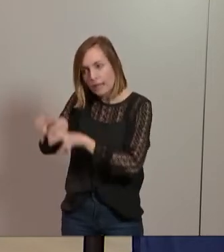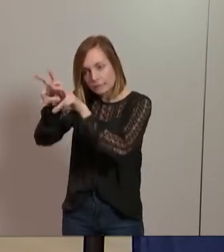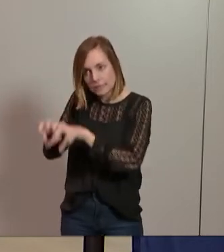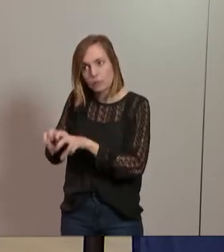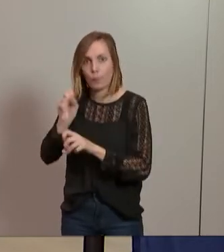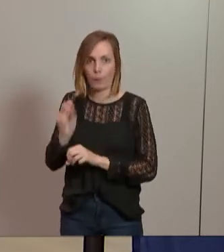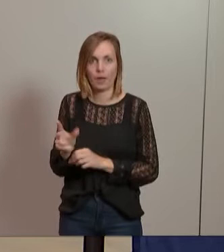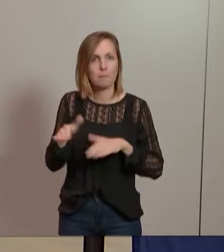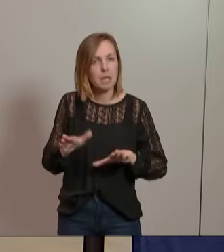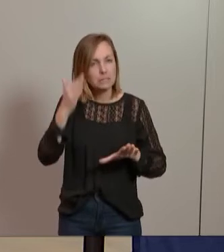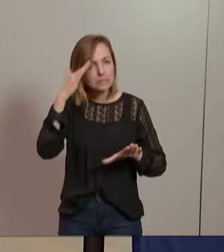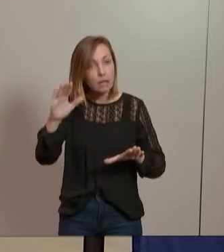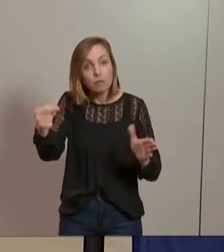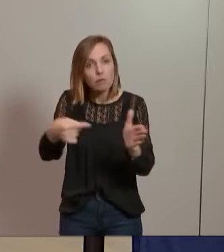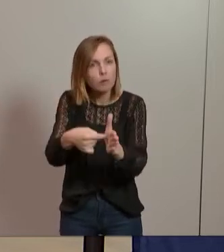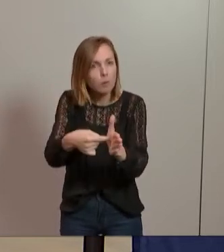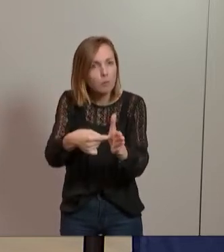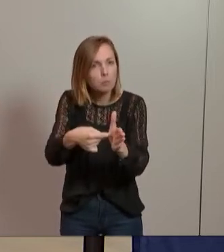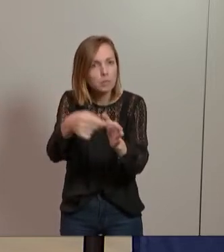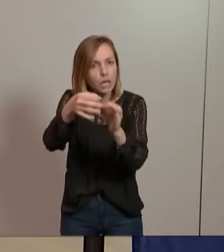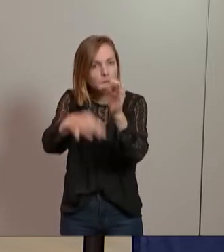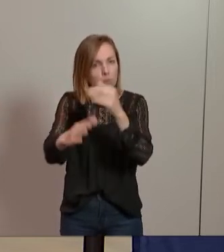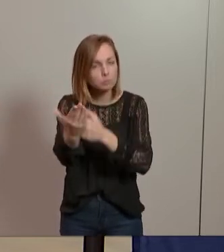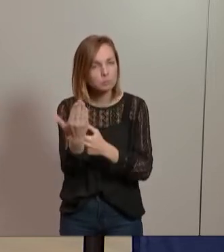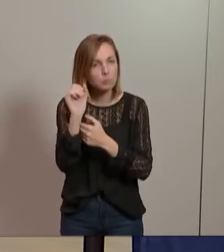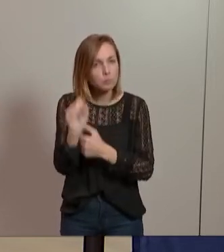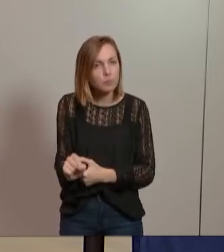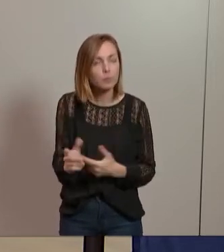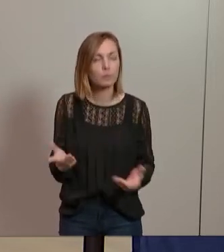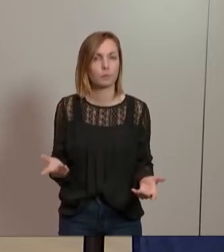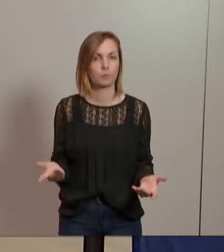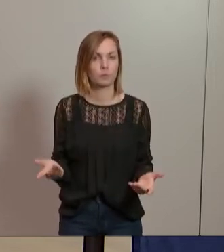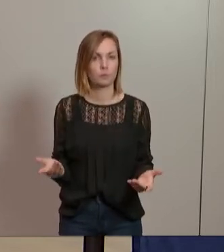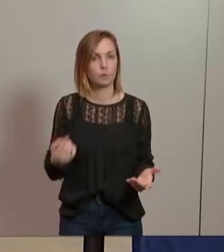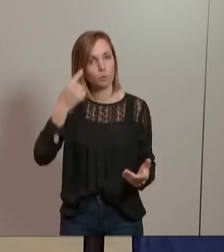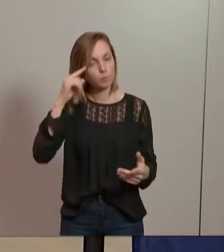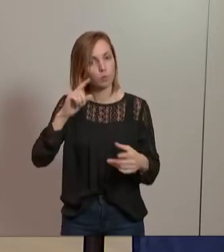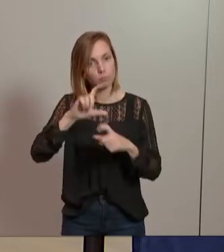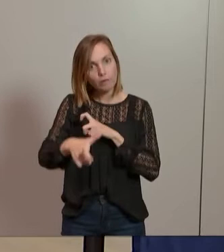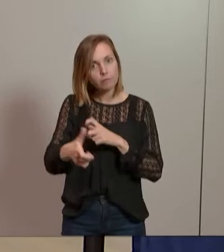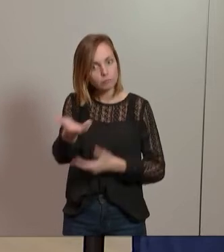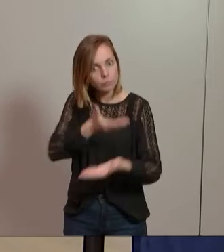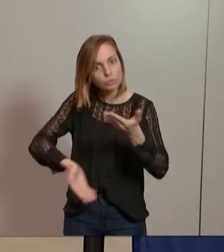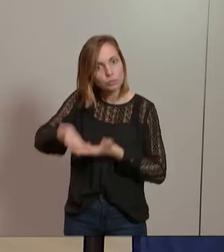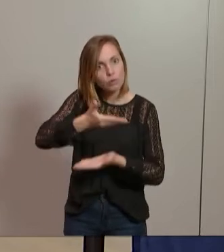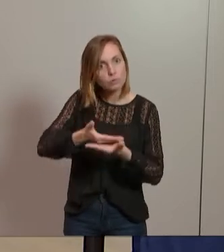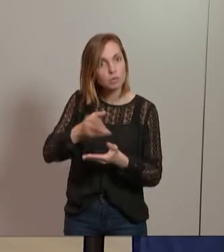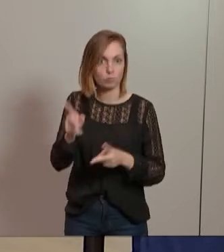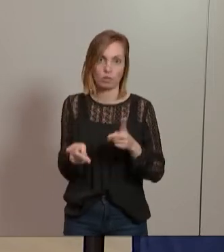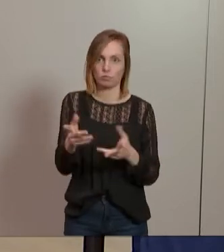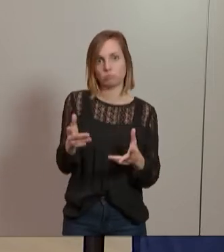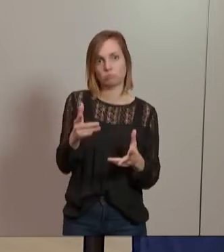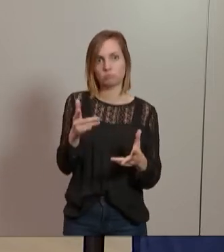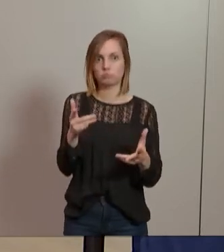qu'on a une idée de l'échéance à laquelle on pourra avoir les résultats de cette analyse pour ensuite éventuellement en discuter et puis juger dans quelle mesure